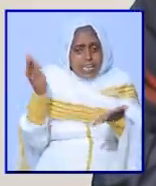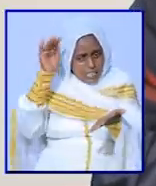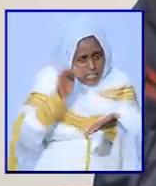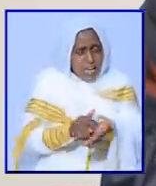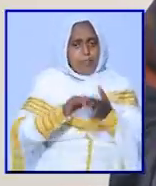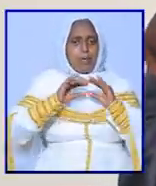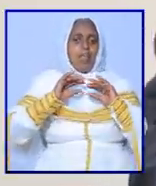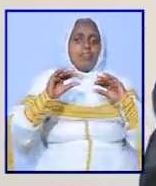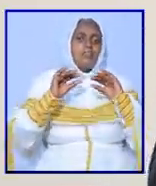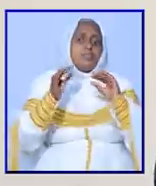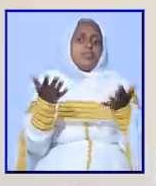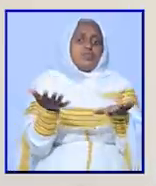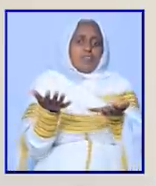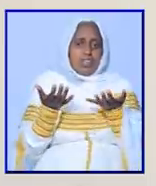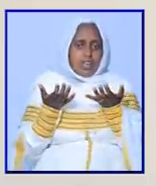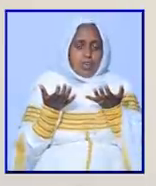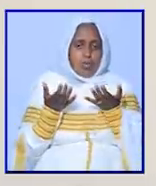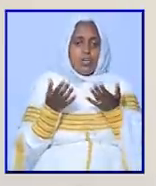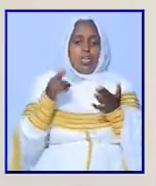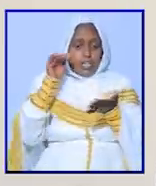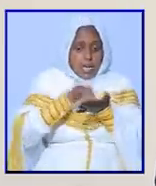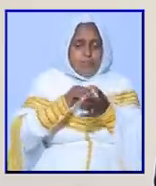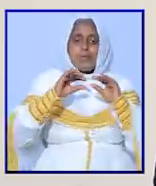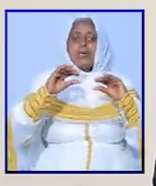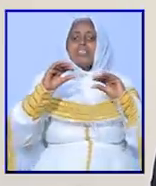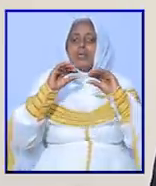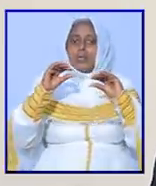ነገር ደግሜ ላስተምራችሁ ፈልጋለሁ